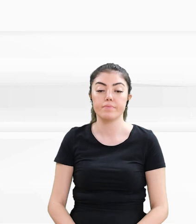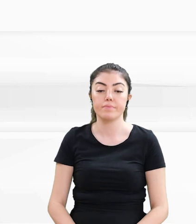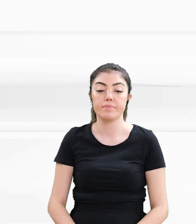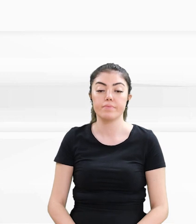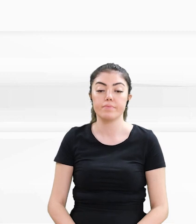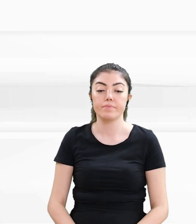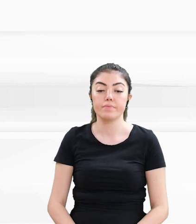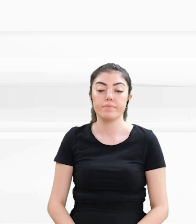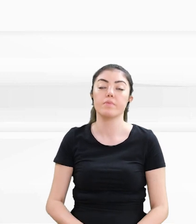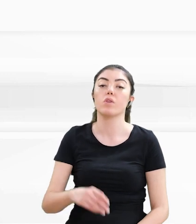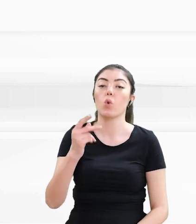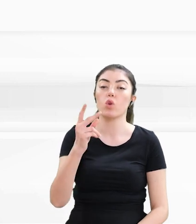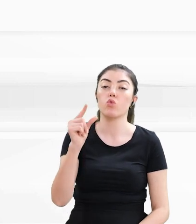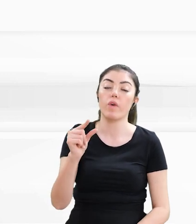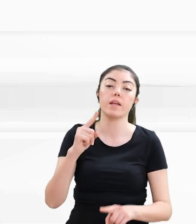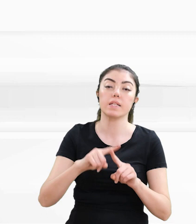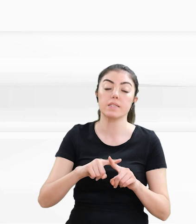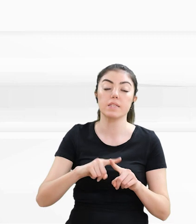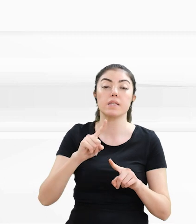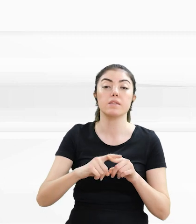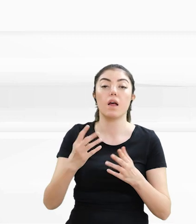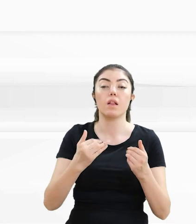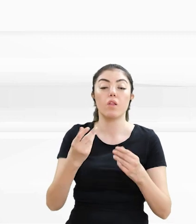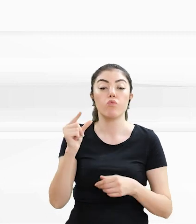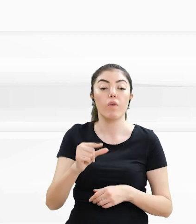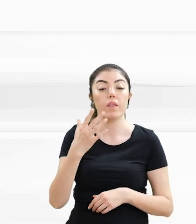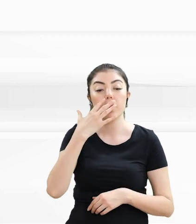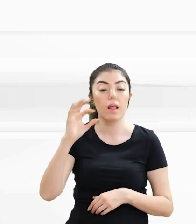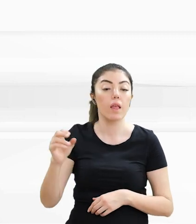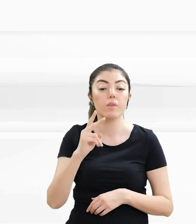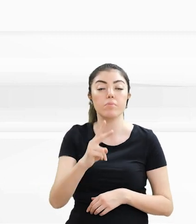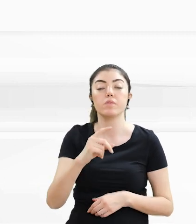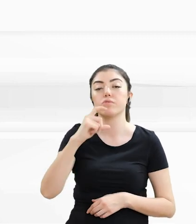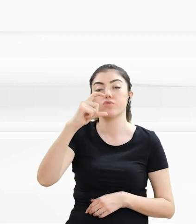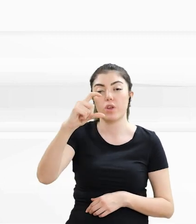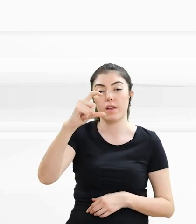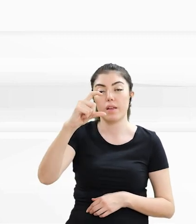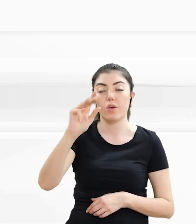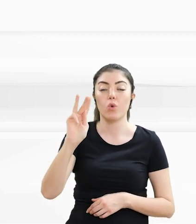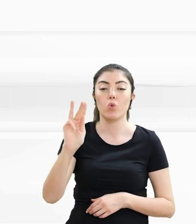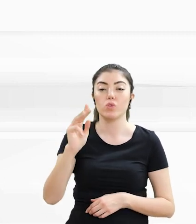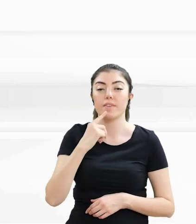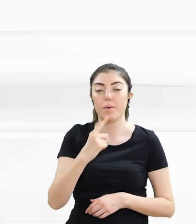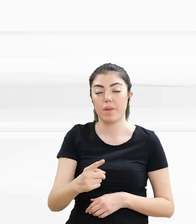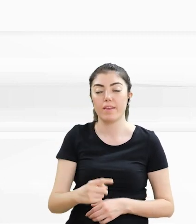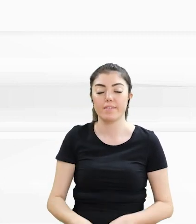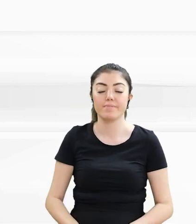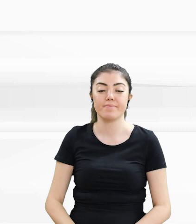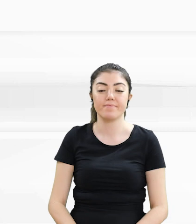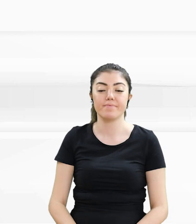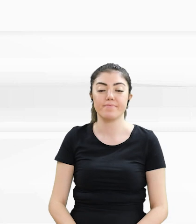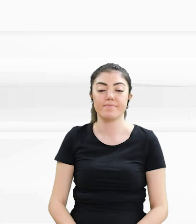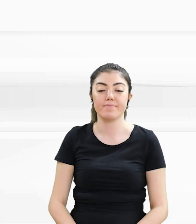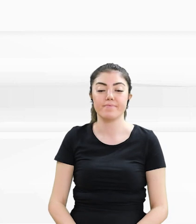12 küçük türkes geldi Öyleyse içsin alabileceği en küçük değer imiz C seçeneğinde olan 13